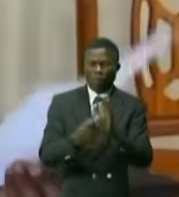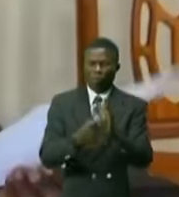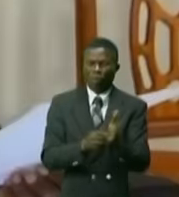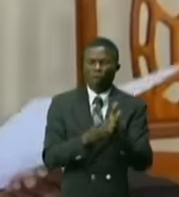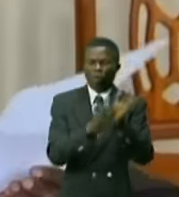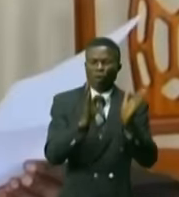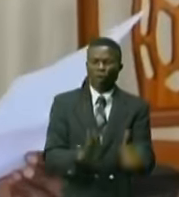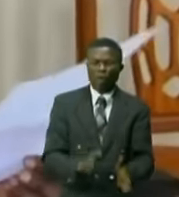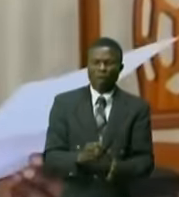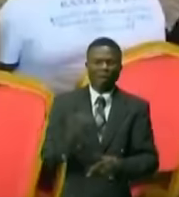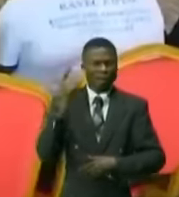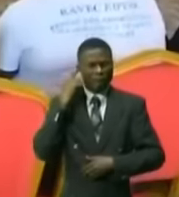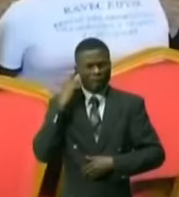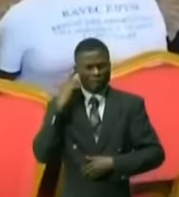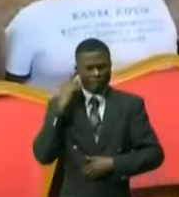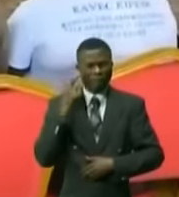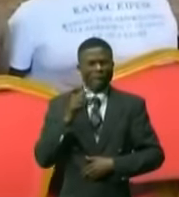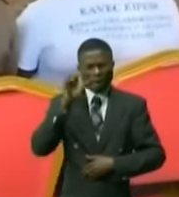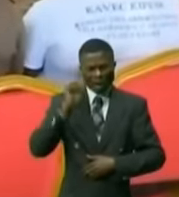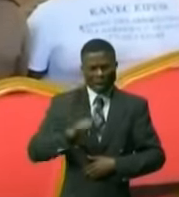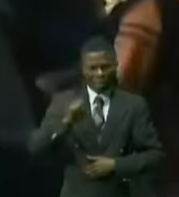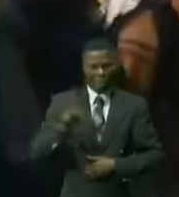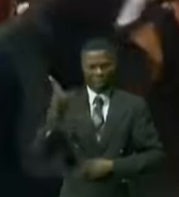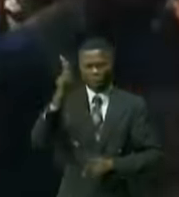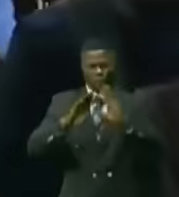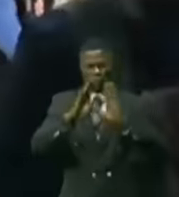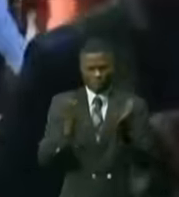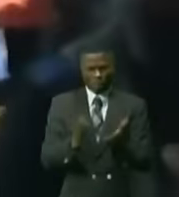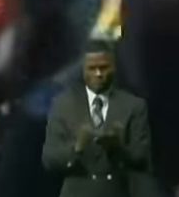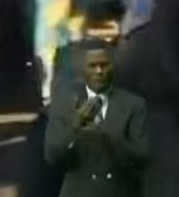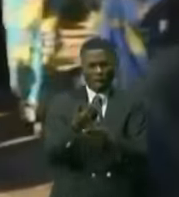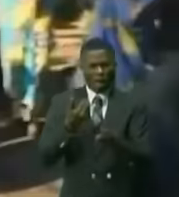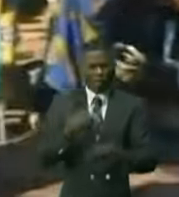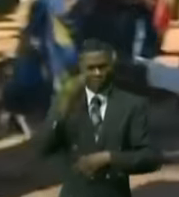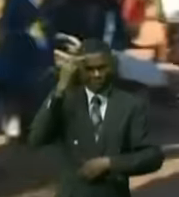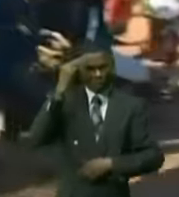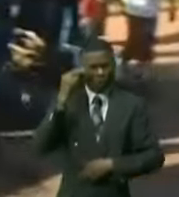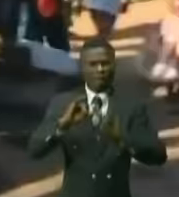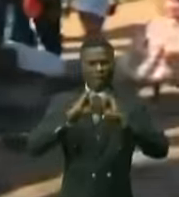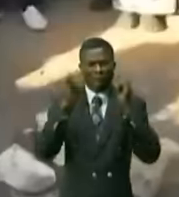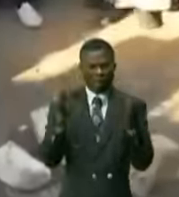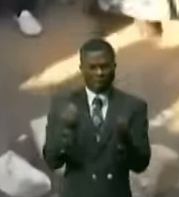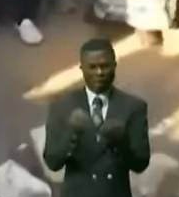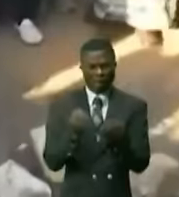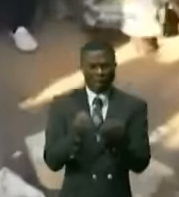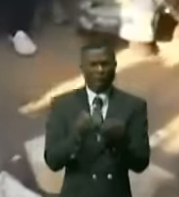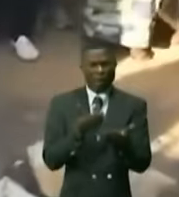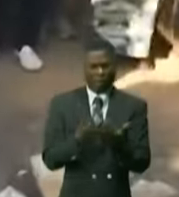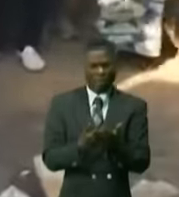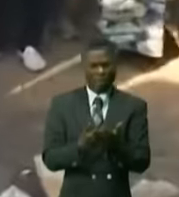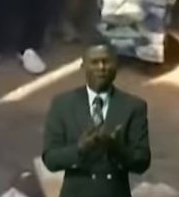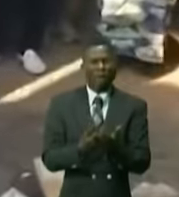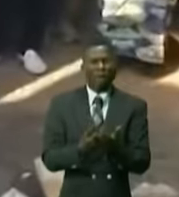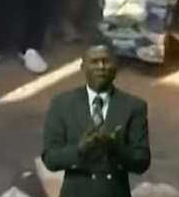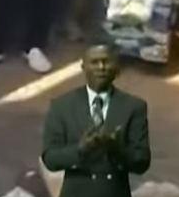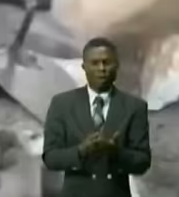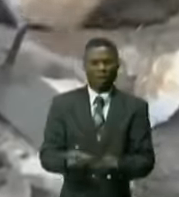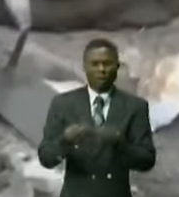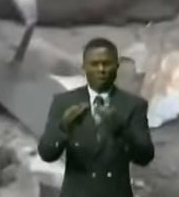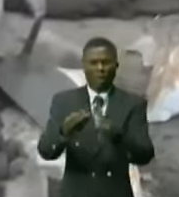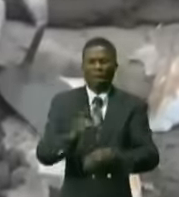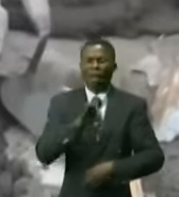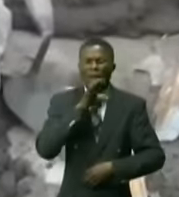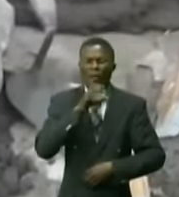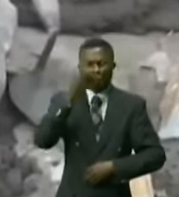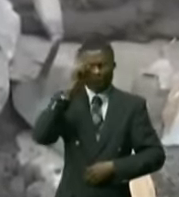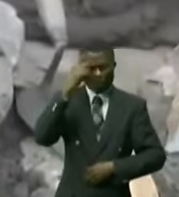leadership attentif et soucié du bien-être des citoyens. La veille, le ministre de l'Industrie, Julien Paloukou, pose de la première